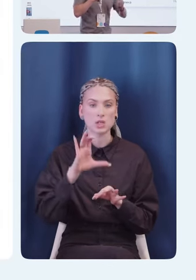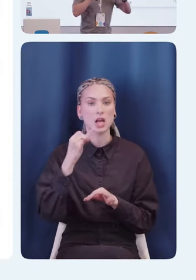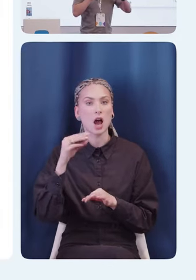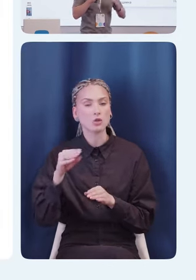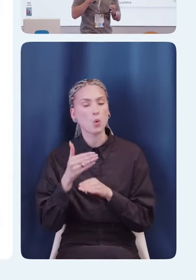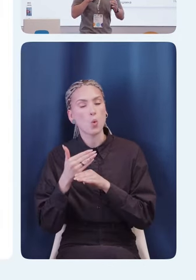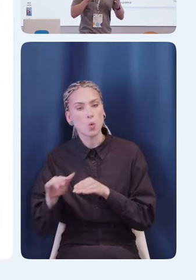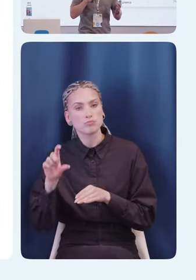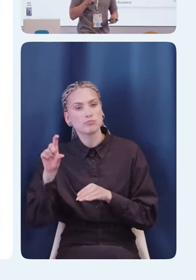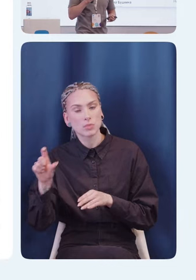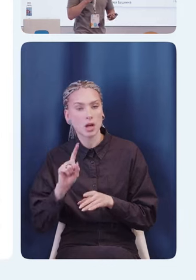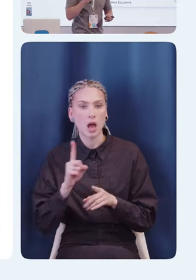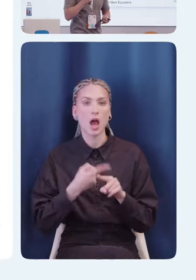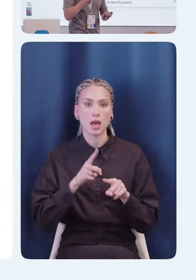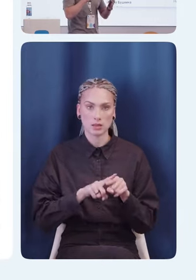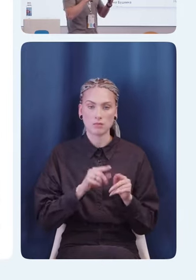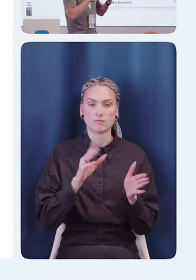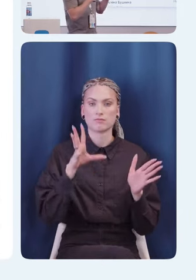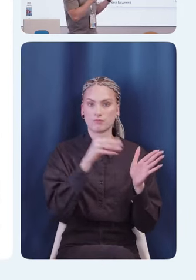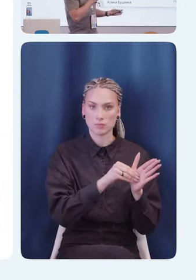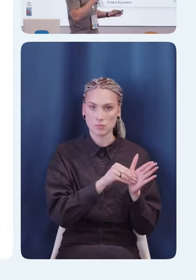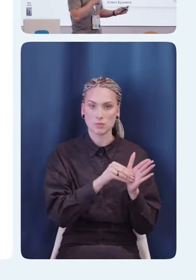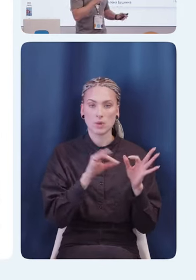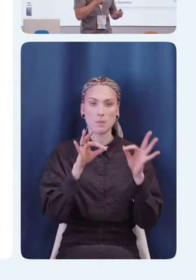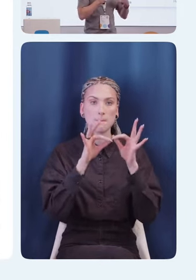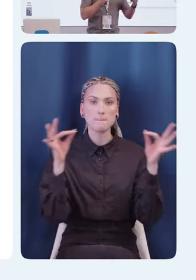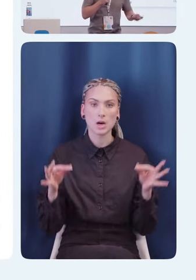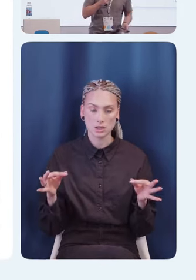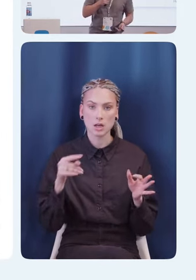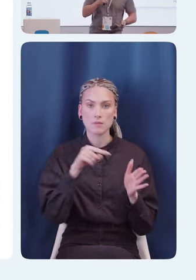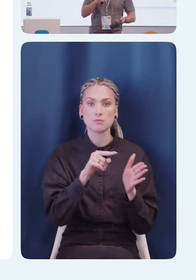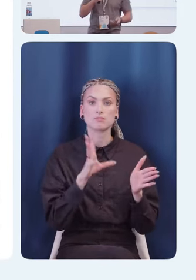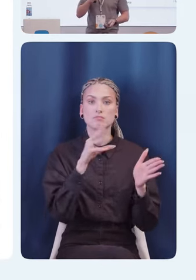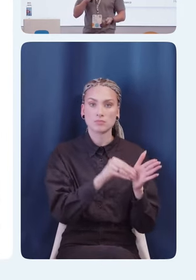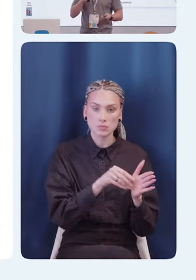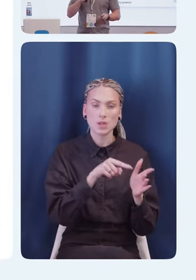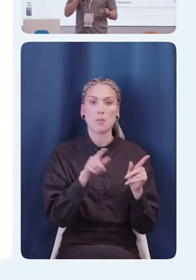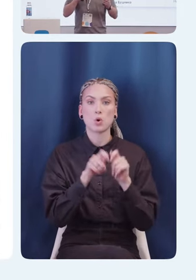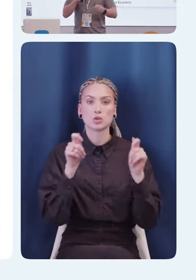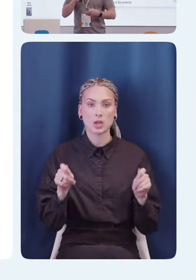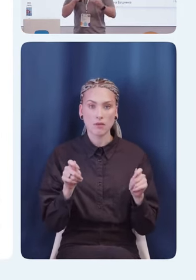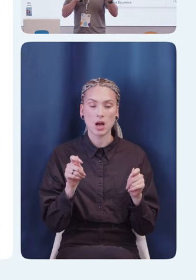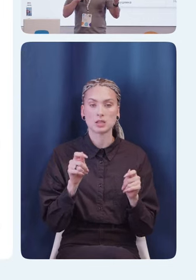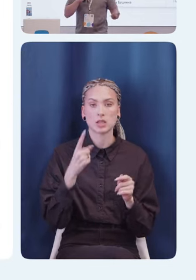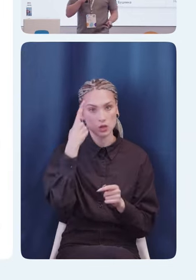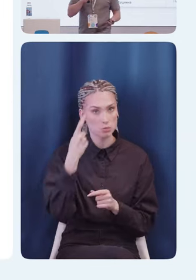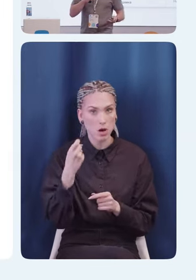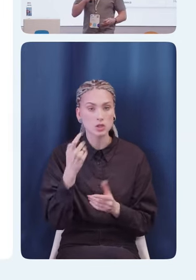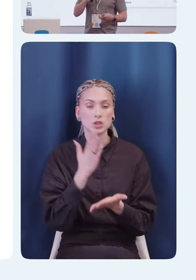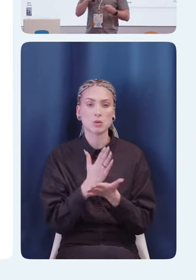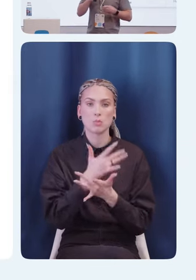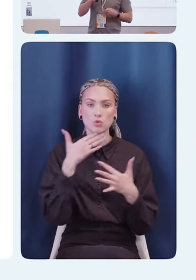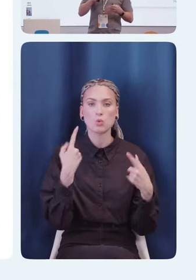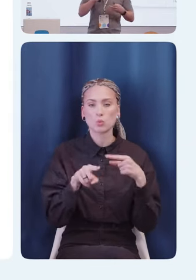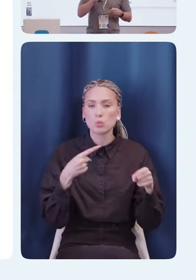а часть портала. То есть мы загружаем портал, на этом портале открывается мессенджер, помимо него есть еще куча других